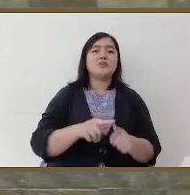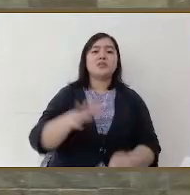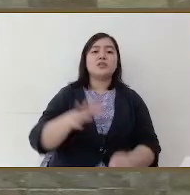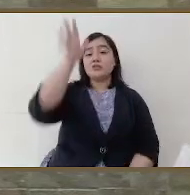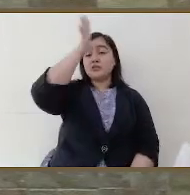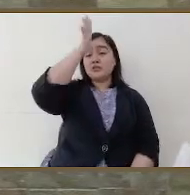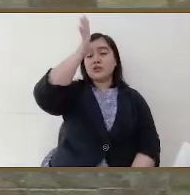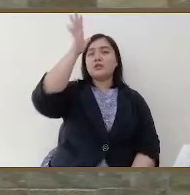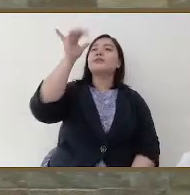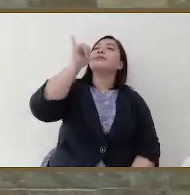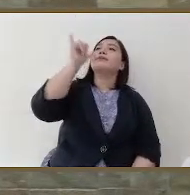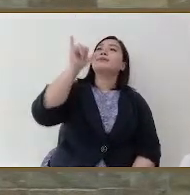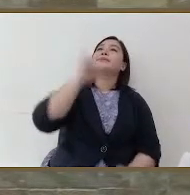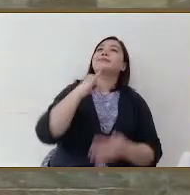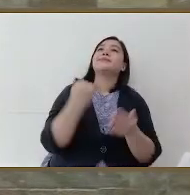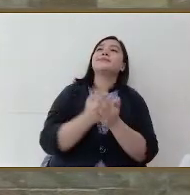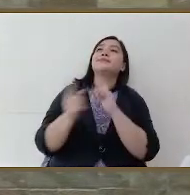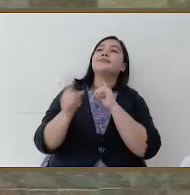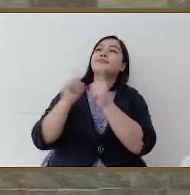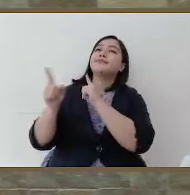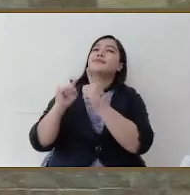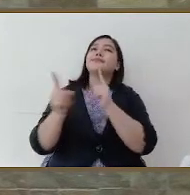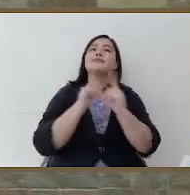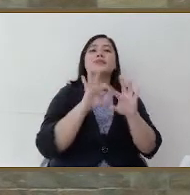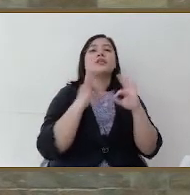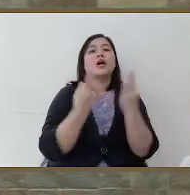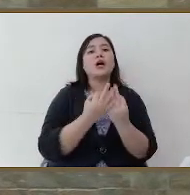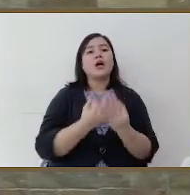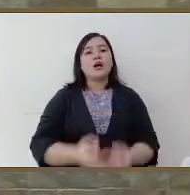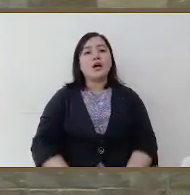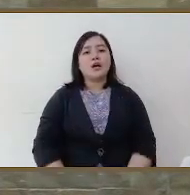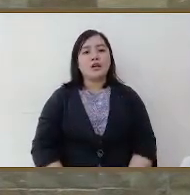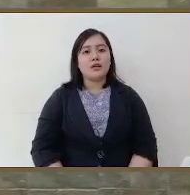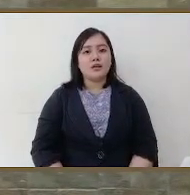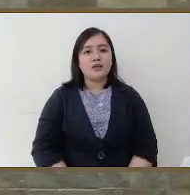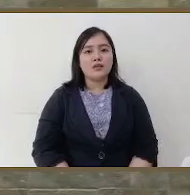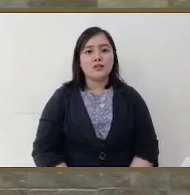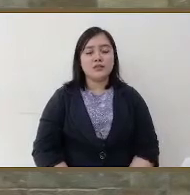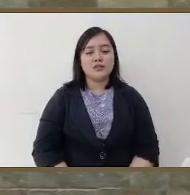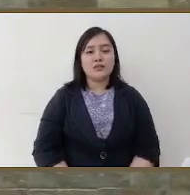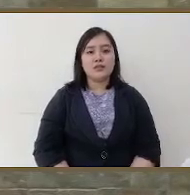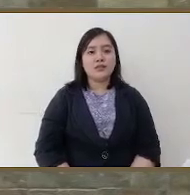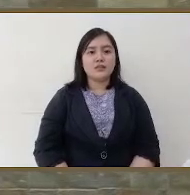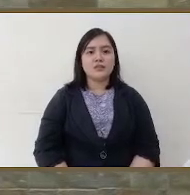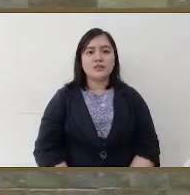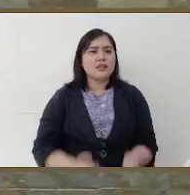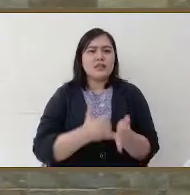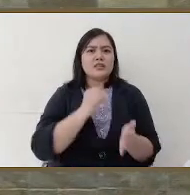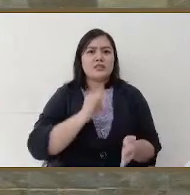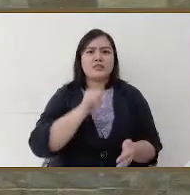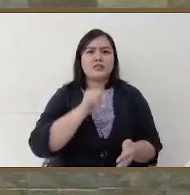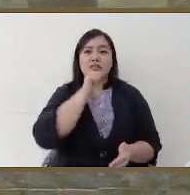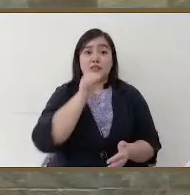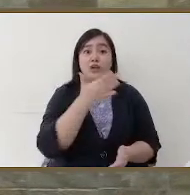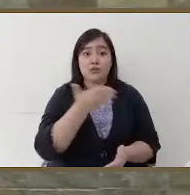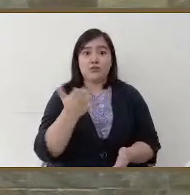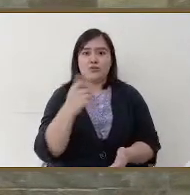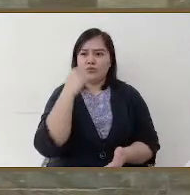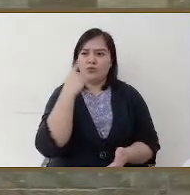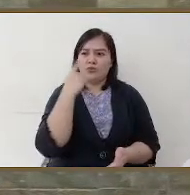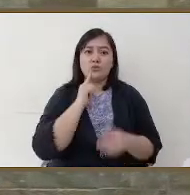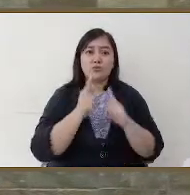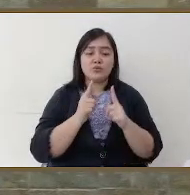Kaya mo lang kinakausap ang pamilya mo sapagkat nakainom ka? Hindi ikaw nagsasalita. When you